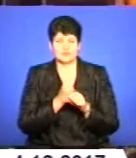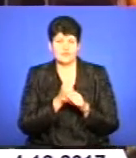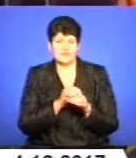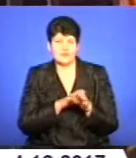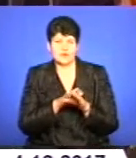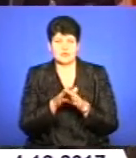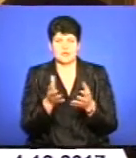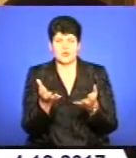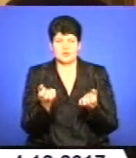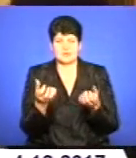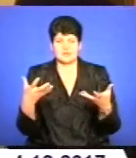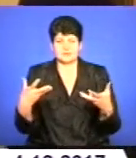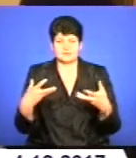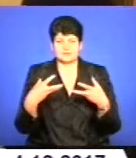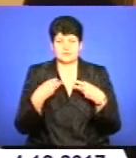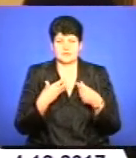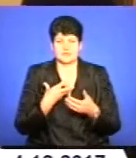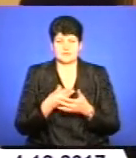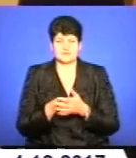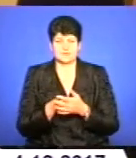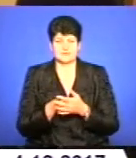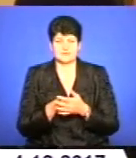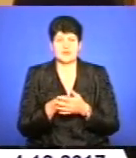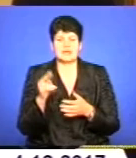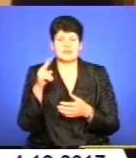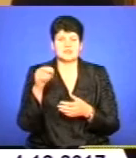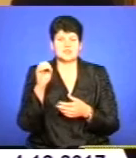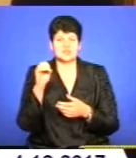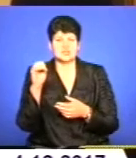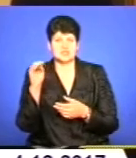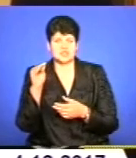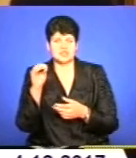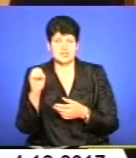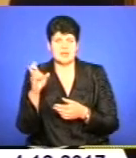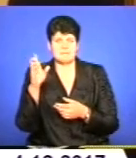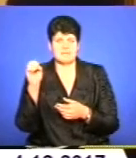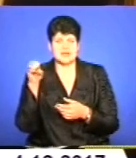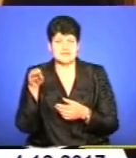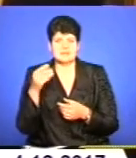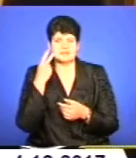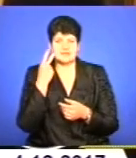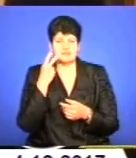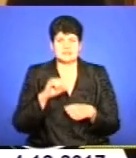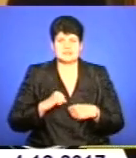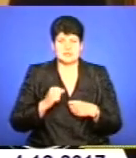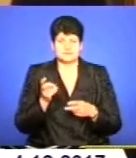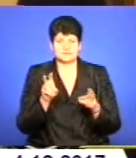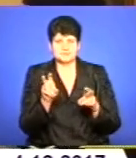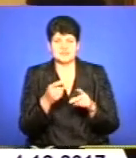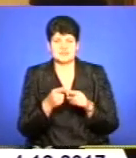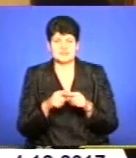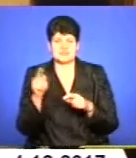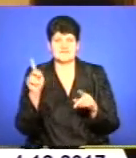натхнення для власних творів. Джаз-бес в Тернополі, і не тільки в Тернополі, то завжди подія. І я завжди стараюся відслідковувати всі ці